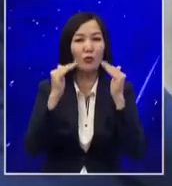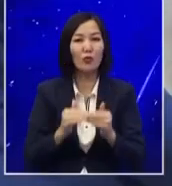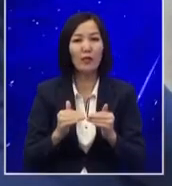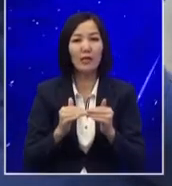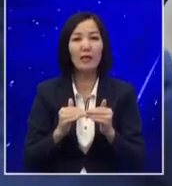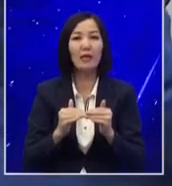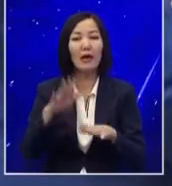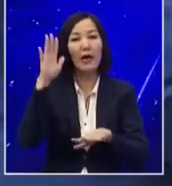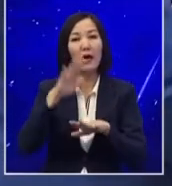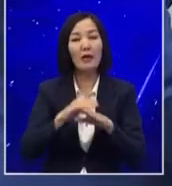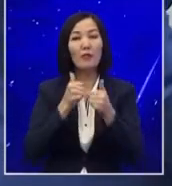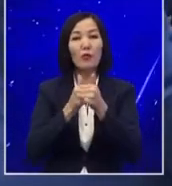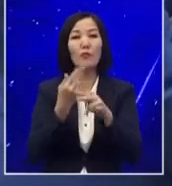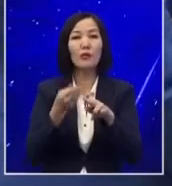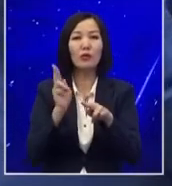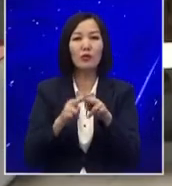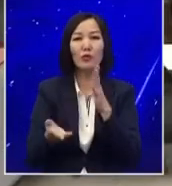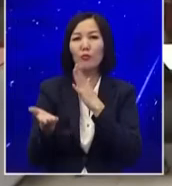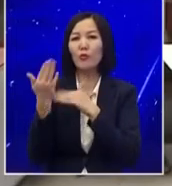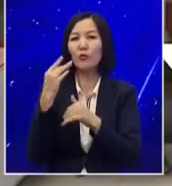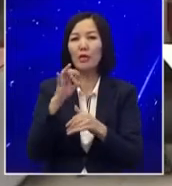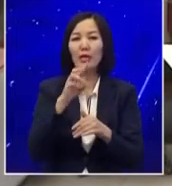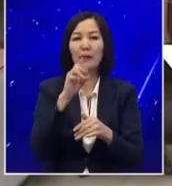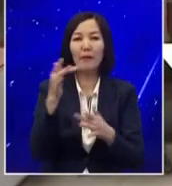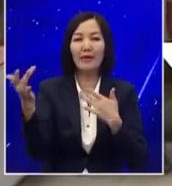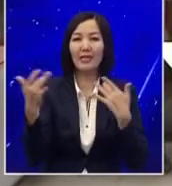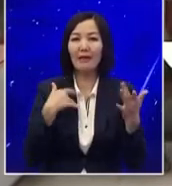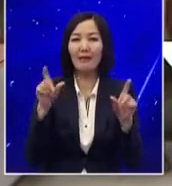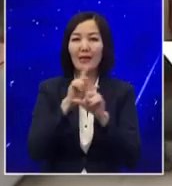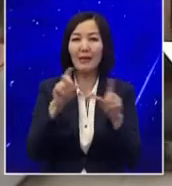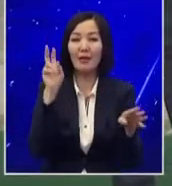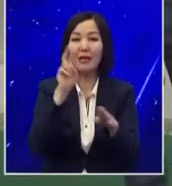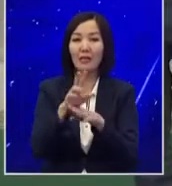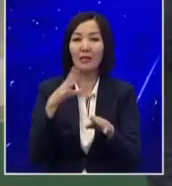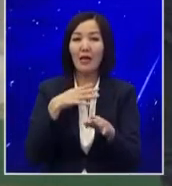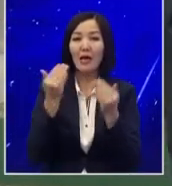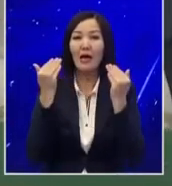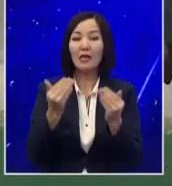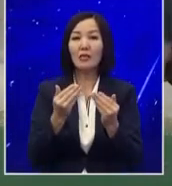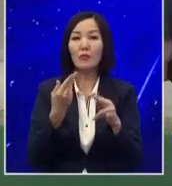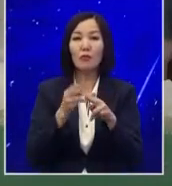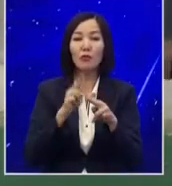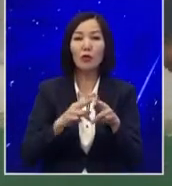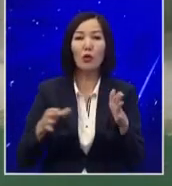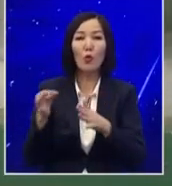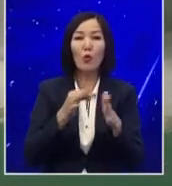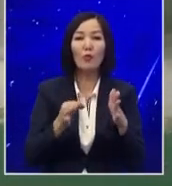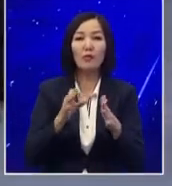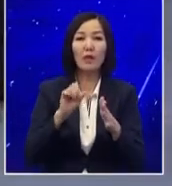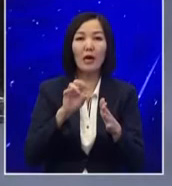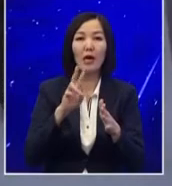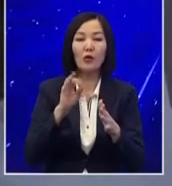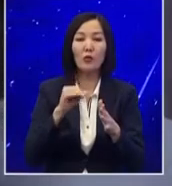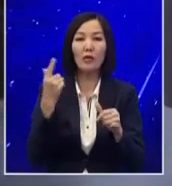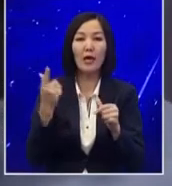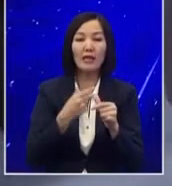басшысы. Әкім орынбасары сондай-ақ бұрынғы Бекен Римов атындағы драма театрында болды. Қазір бұл жерде облыстық